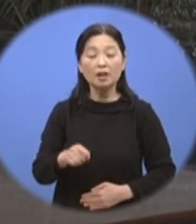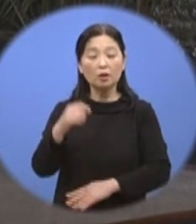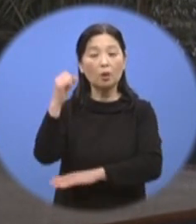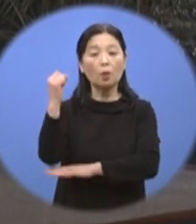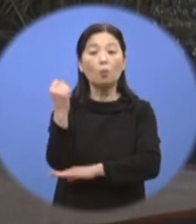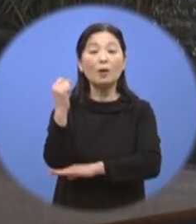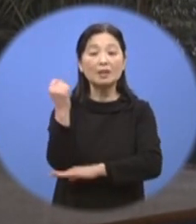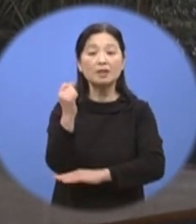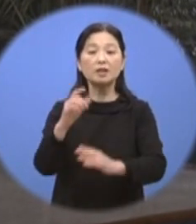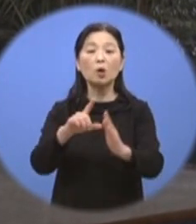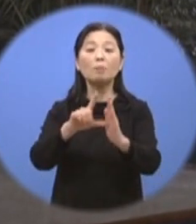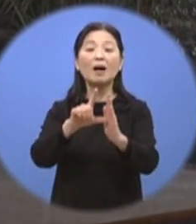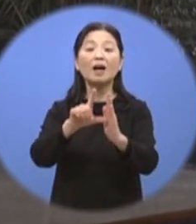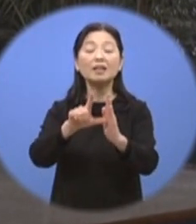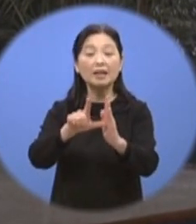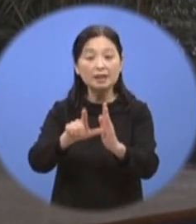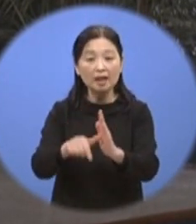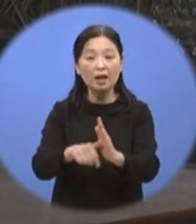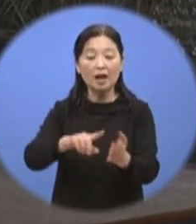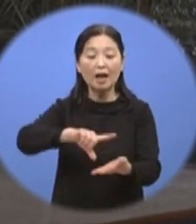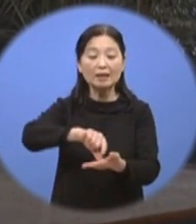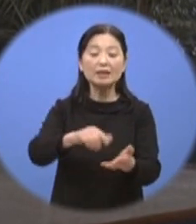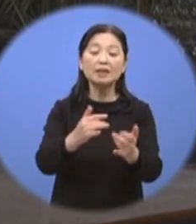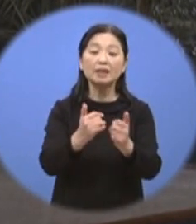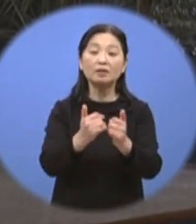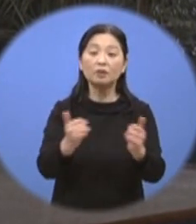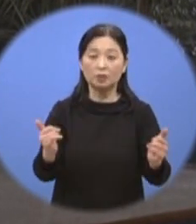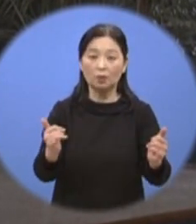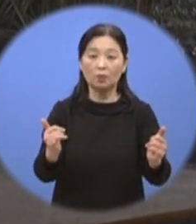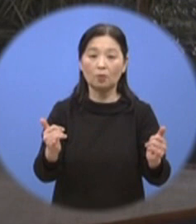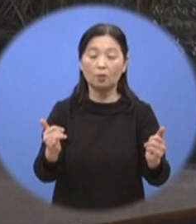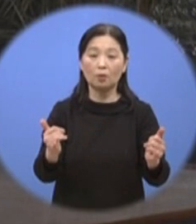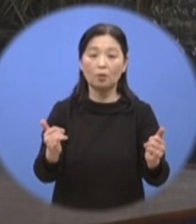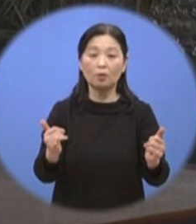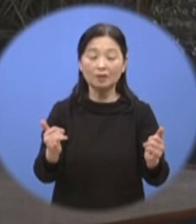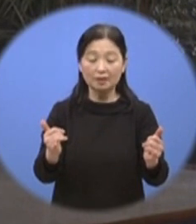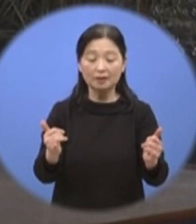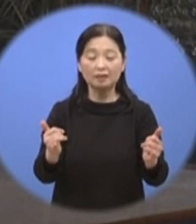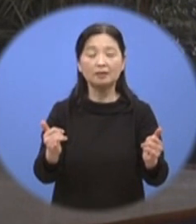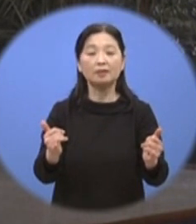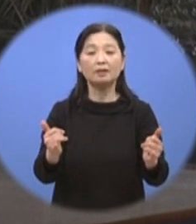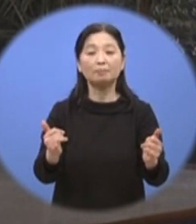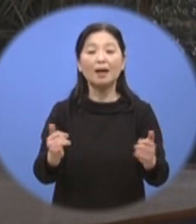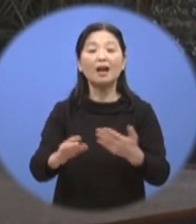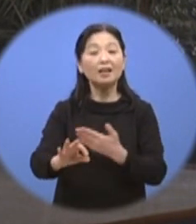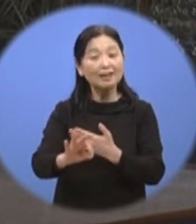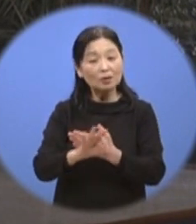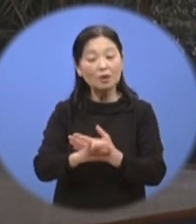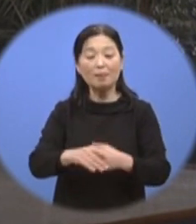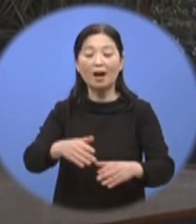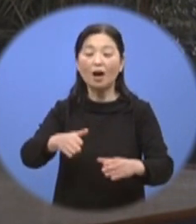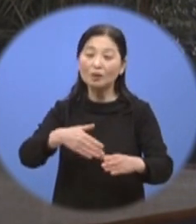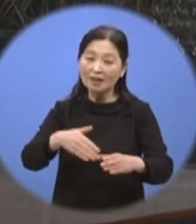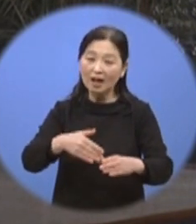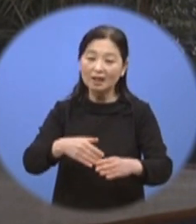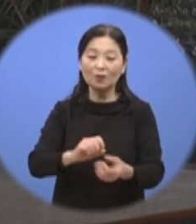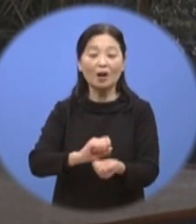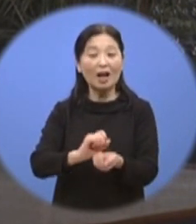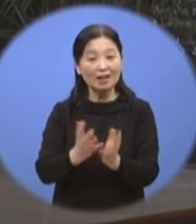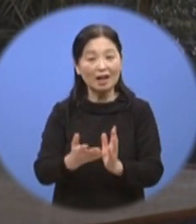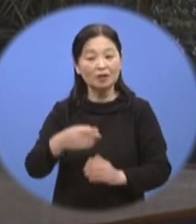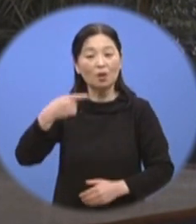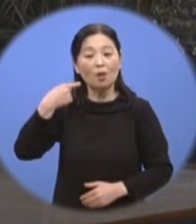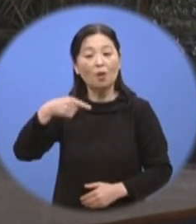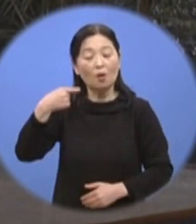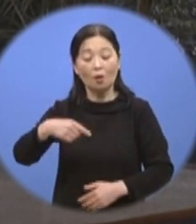でしたら地域の方々に、 お茶の教室であったりとかお花の教室であったり